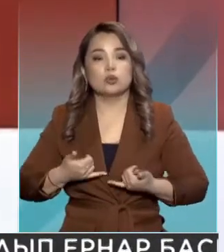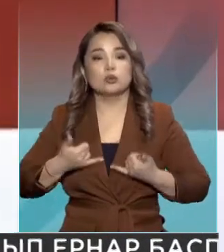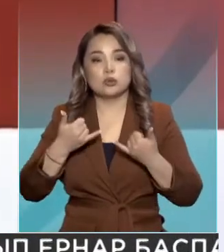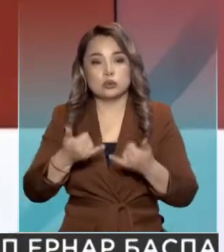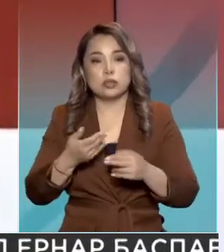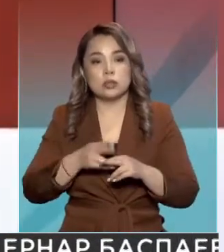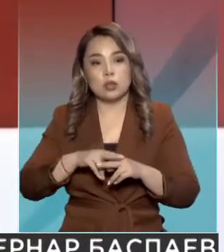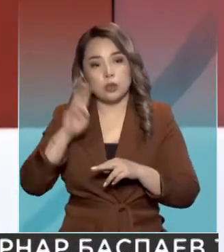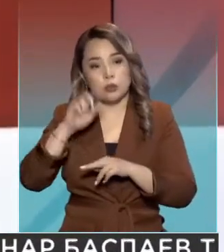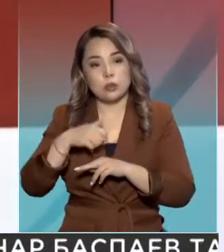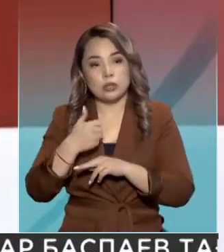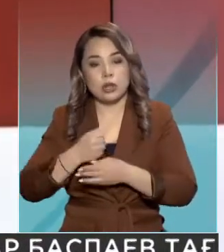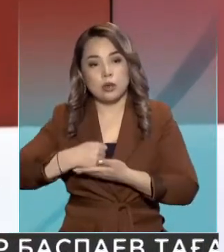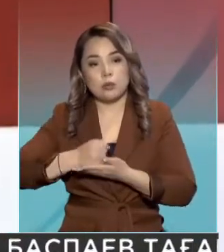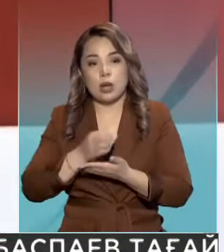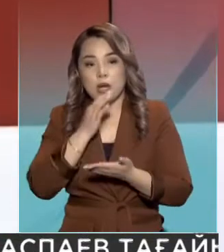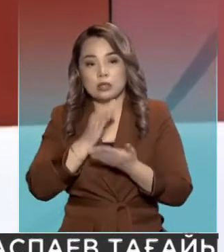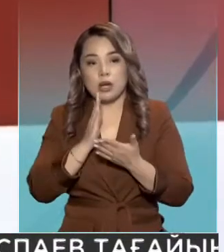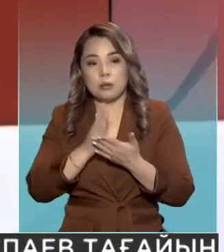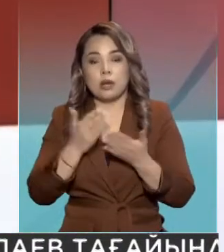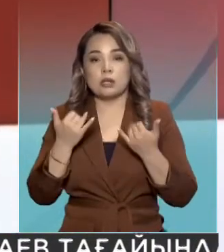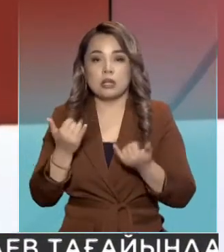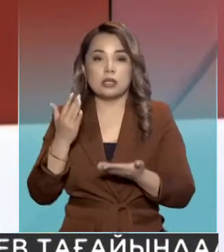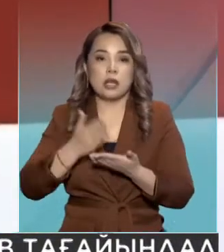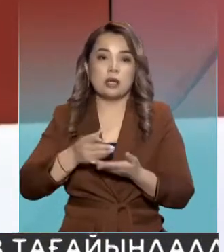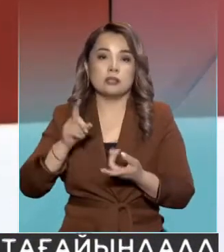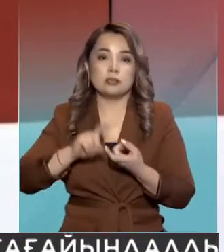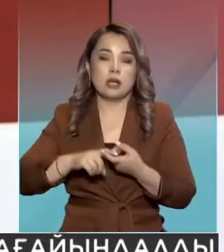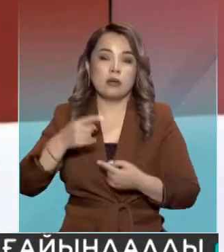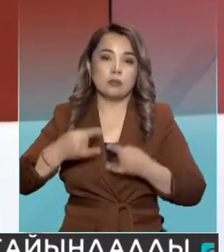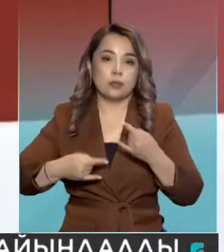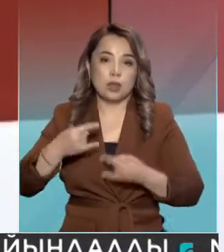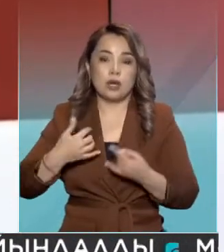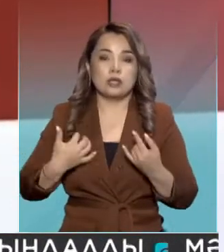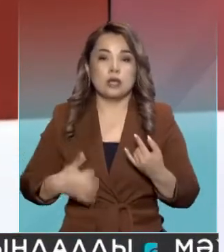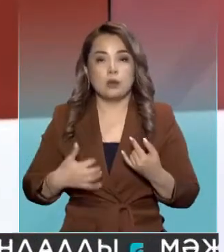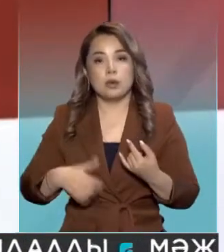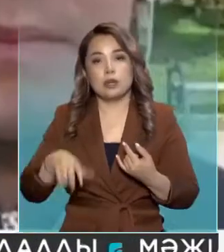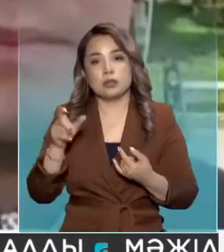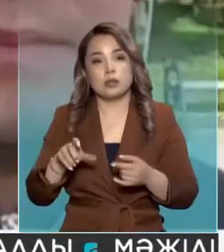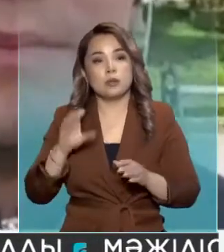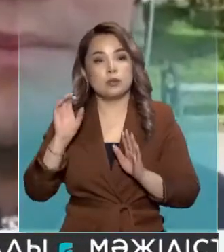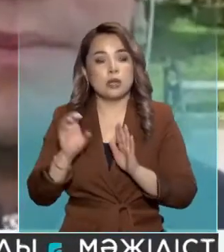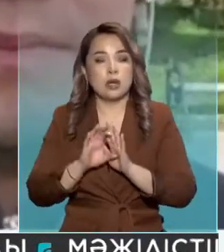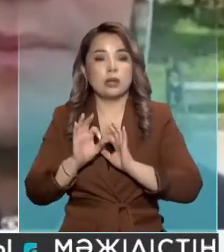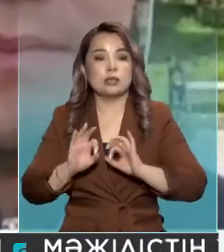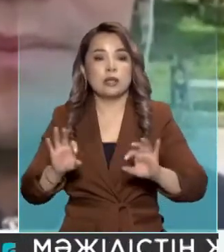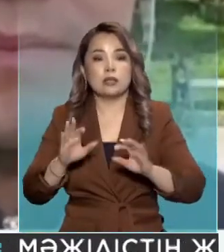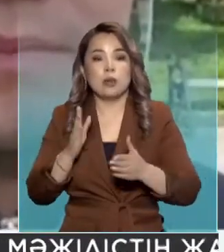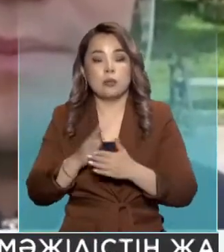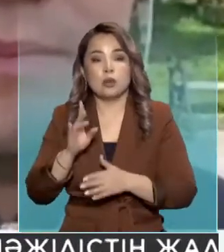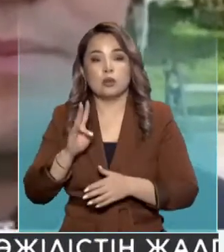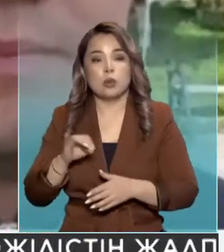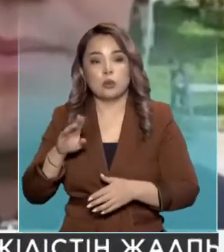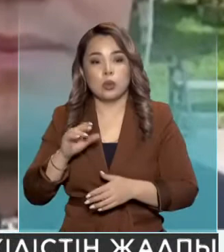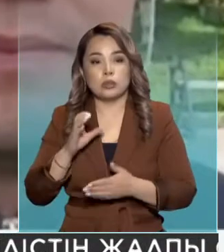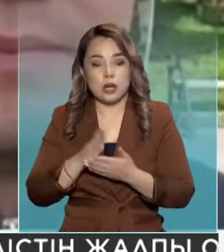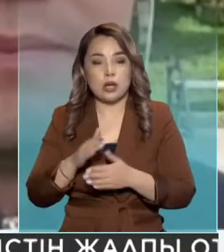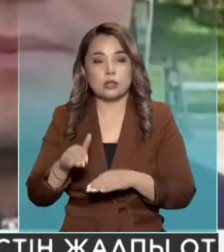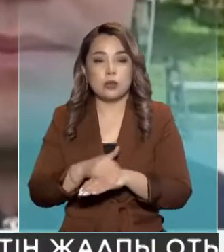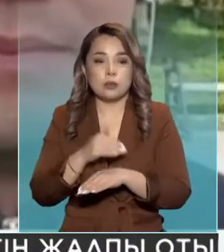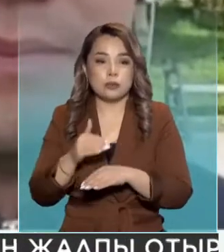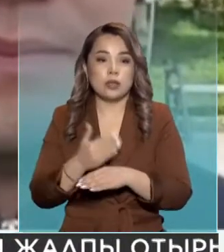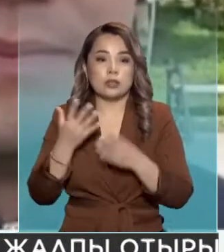қаулысы үкімет отырысында мақұлданды. Қазір тікелей эфирде жамбылдық әріптесім Нұрдос Болатұлы байланыста. Нұрдос, қайырлы